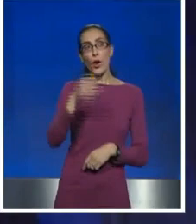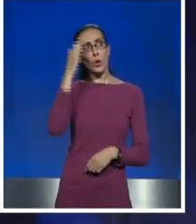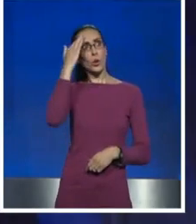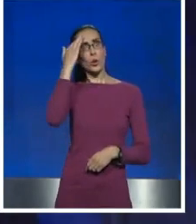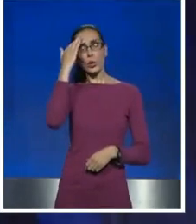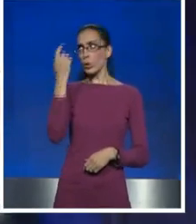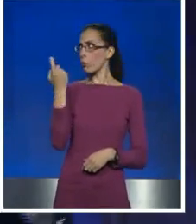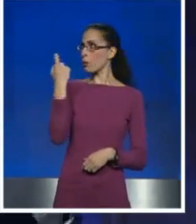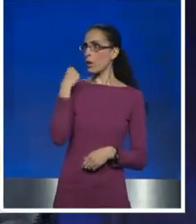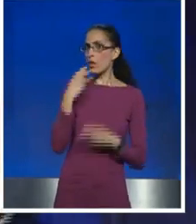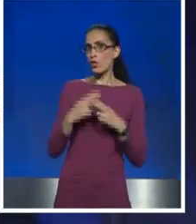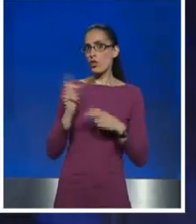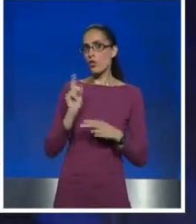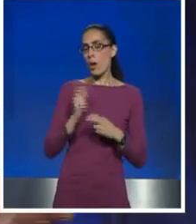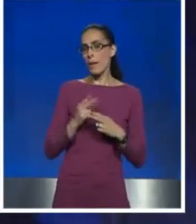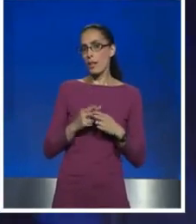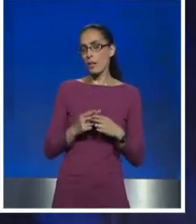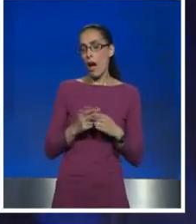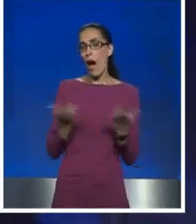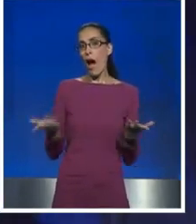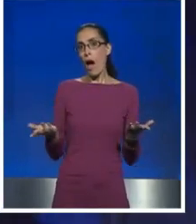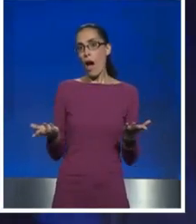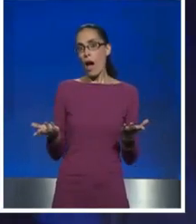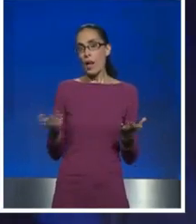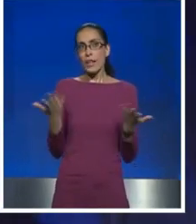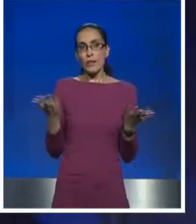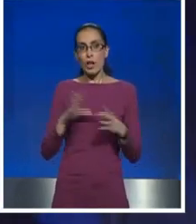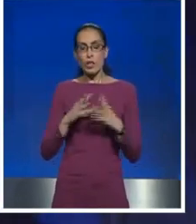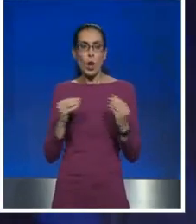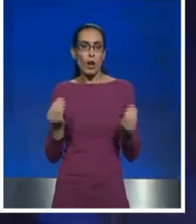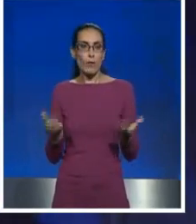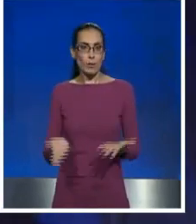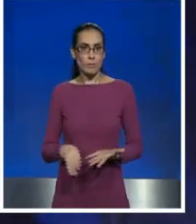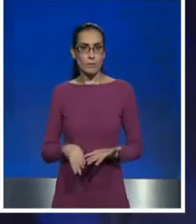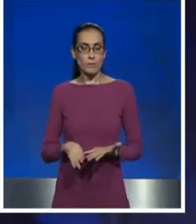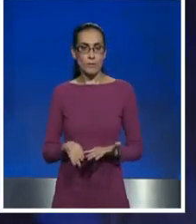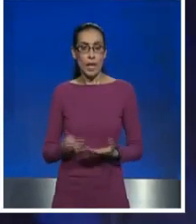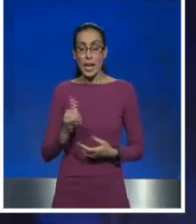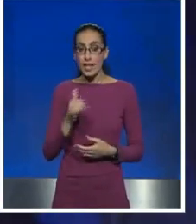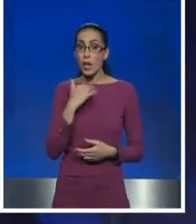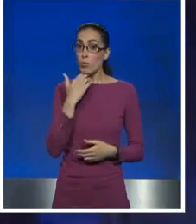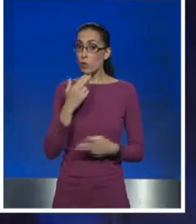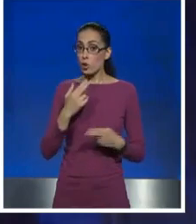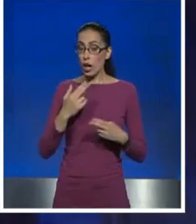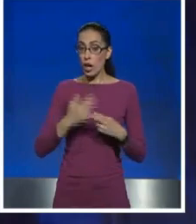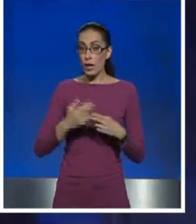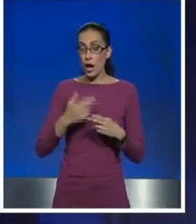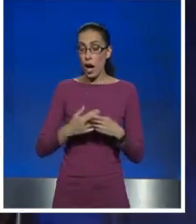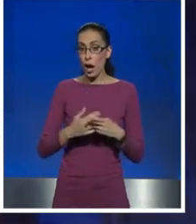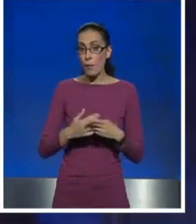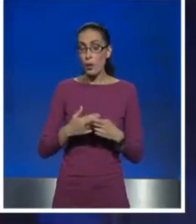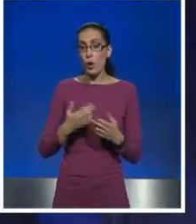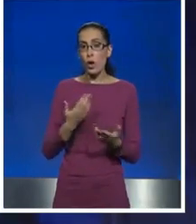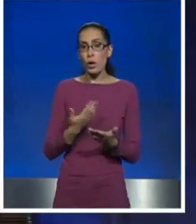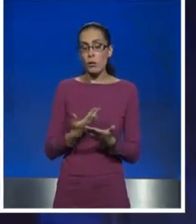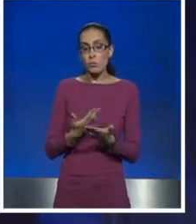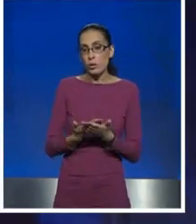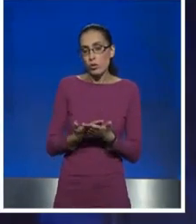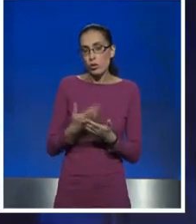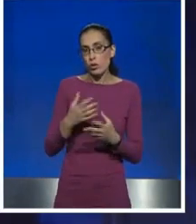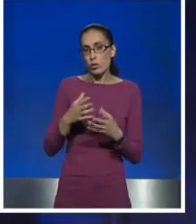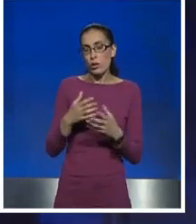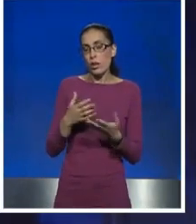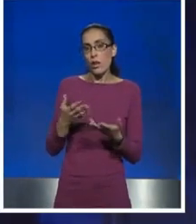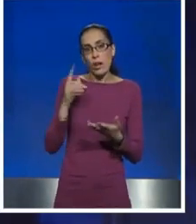ma dufxamil tal l-art li f'pajizi, sena għamil issa jina, da jek mux ħaniġu. Aħna u ekkolla ġejjin